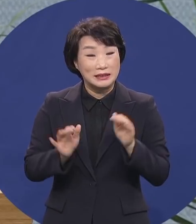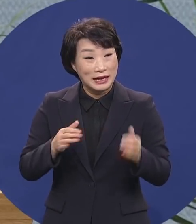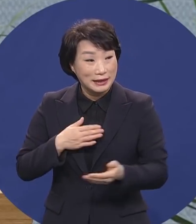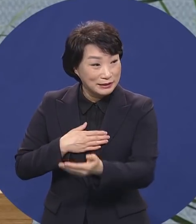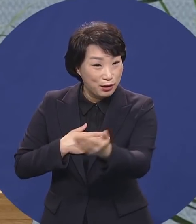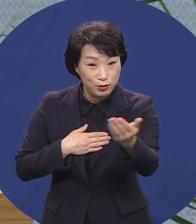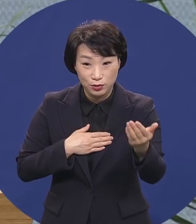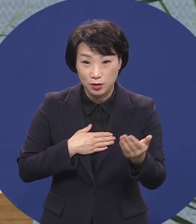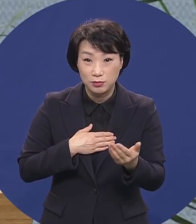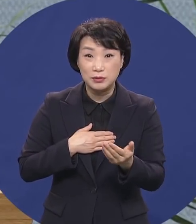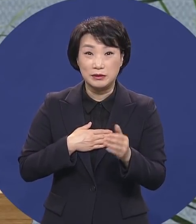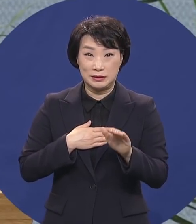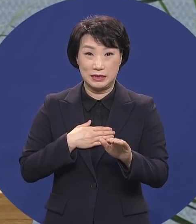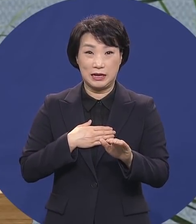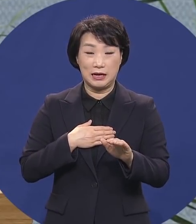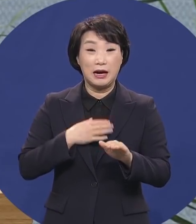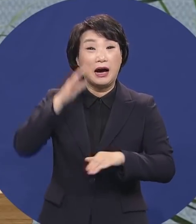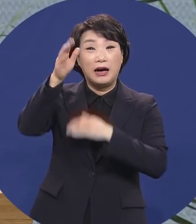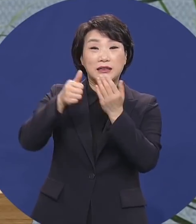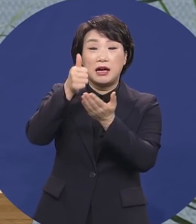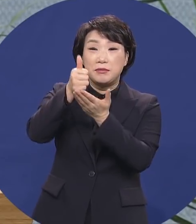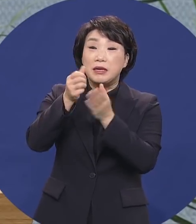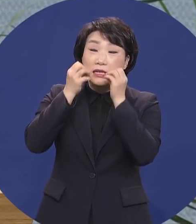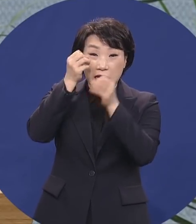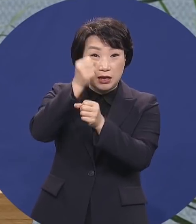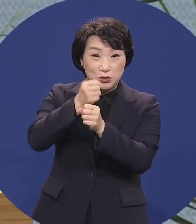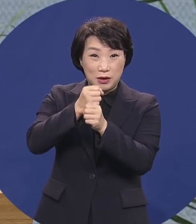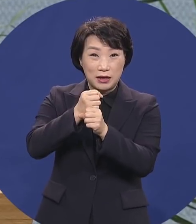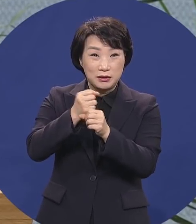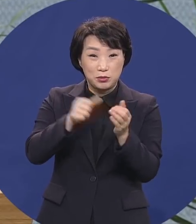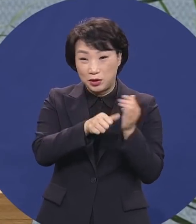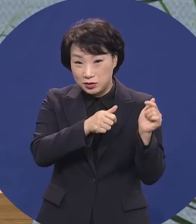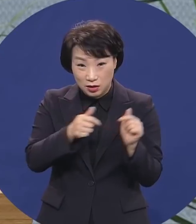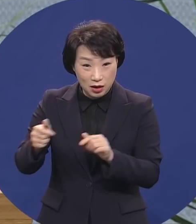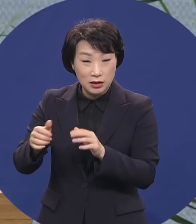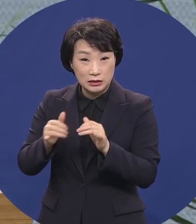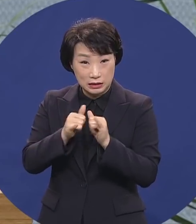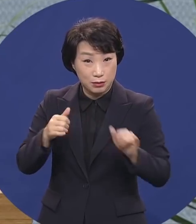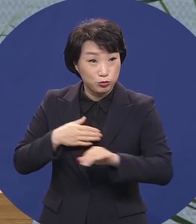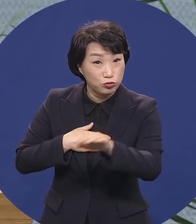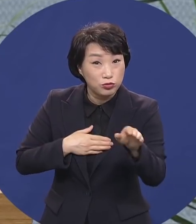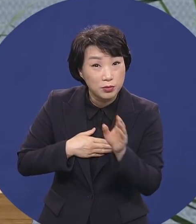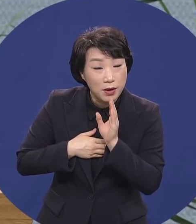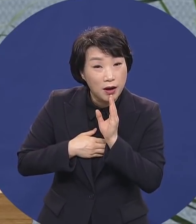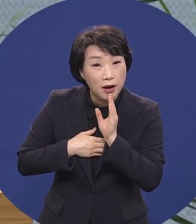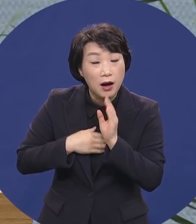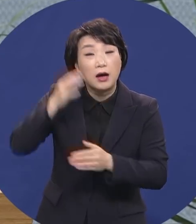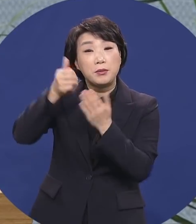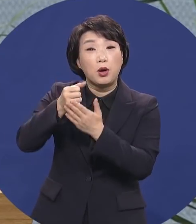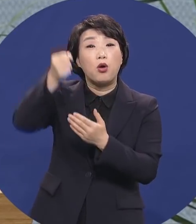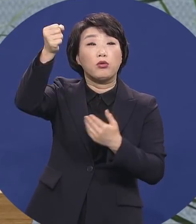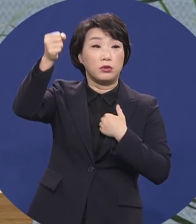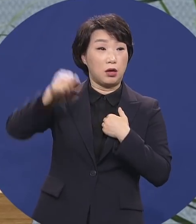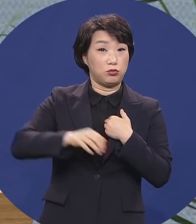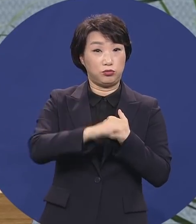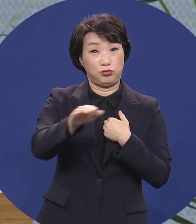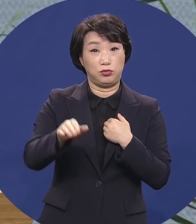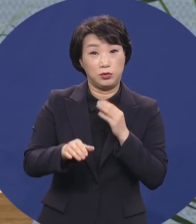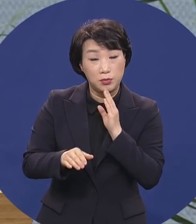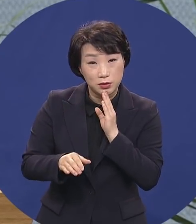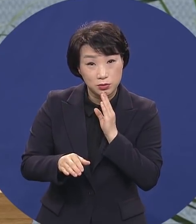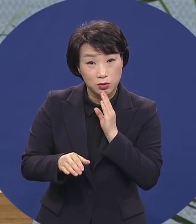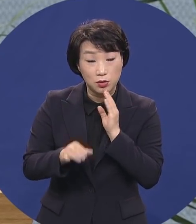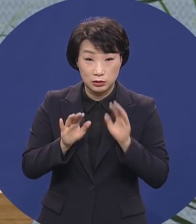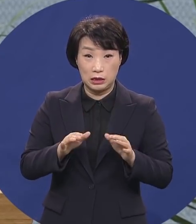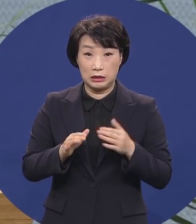여러분과 나는 하나님이 창조한 피조물로서 창조자의 것인데도 불구하고